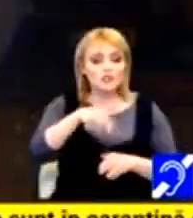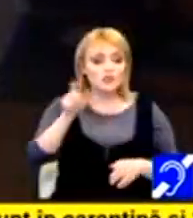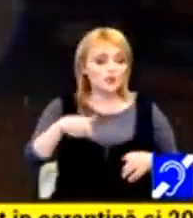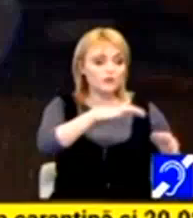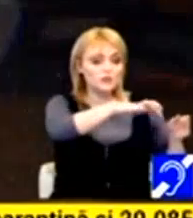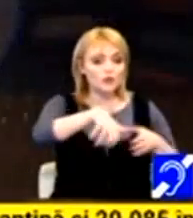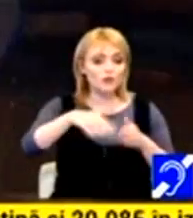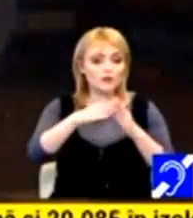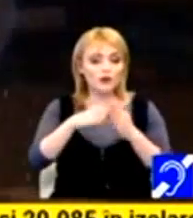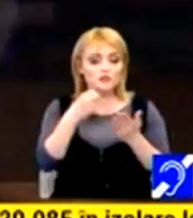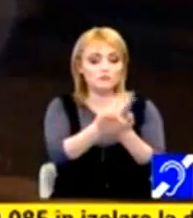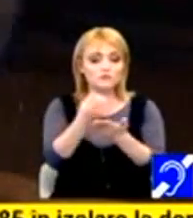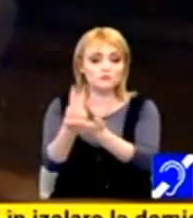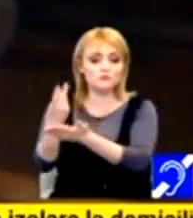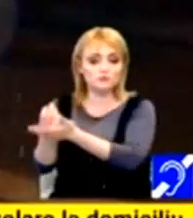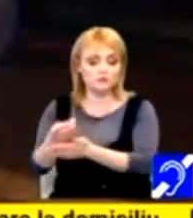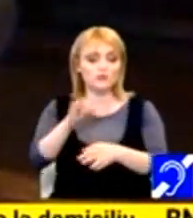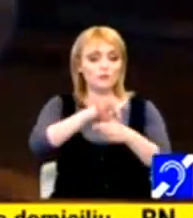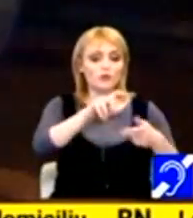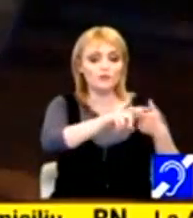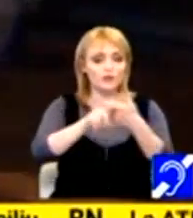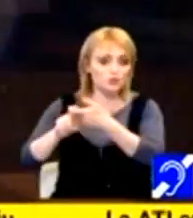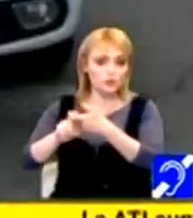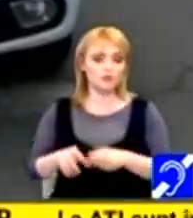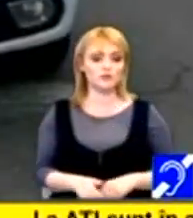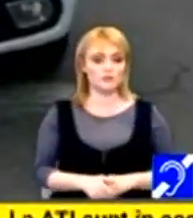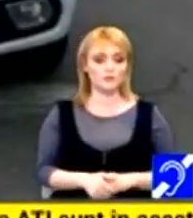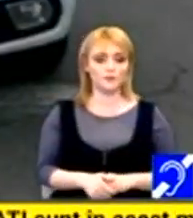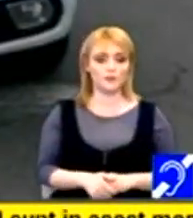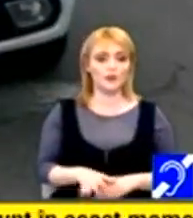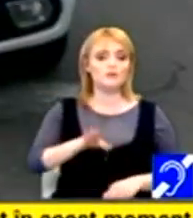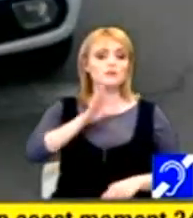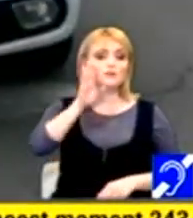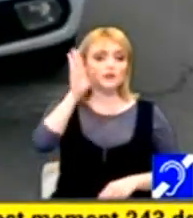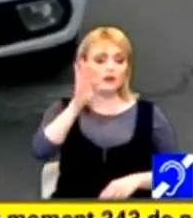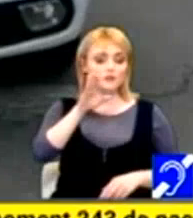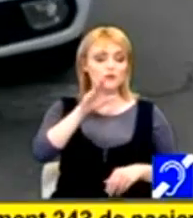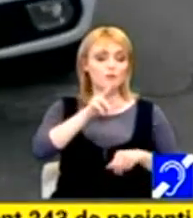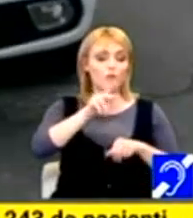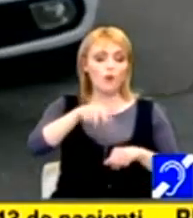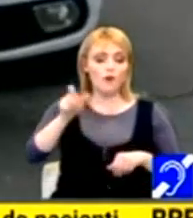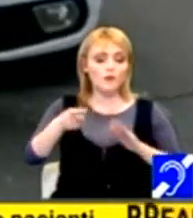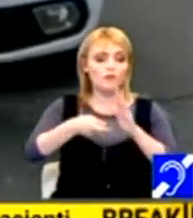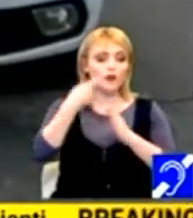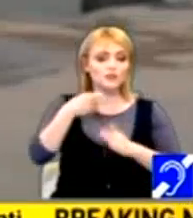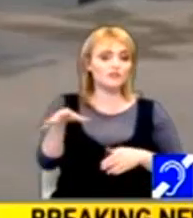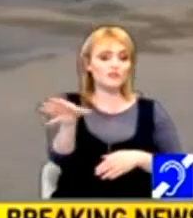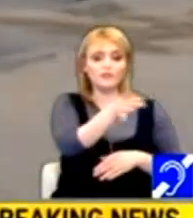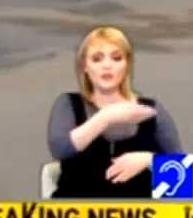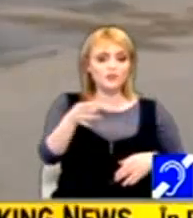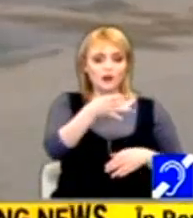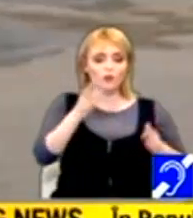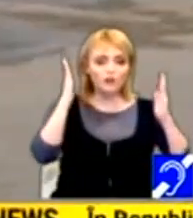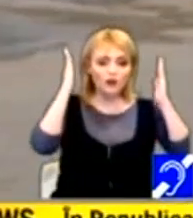de acasă și duse la spitalele de boli infecțioase din București și Râmnicu Sărat. Dimineață, oamenii au aflat că întreg cartierul, numărând